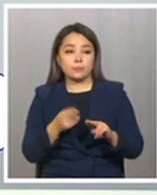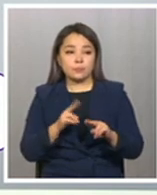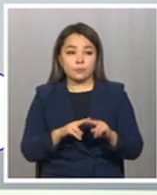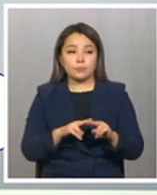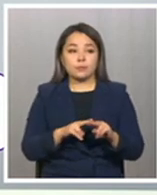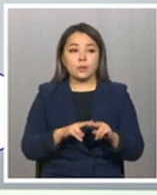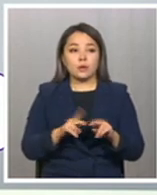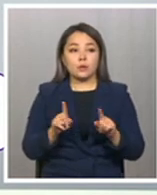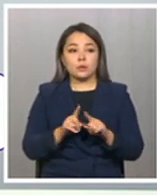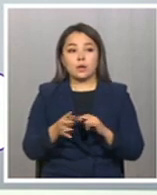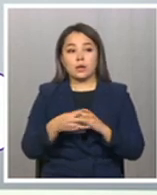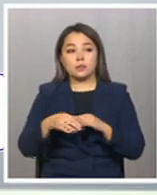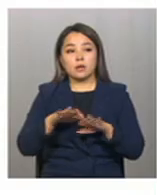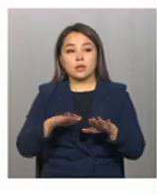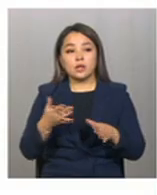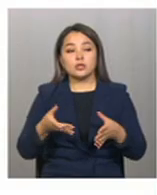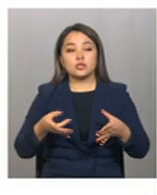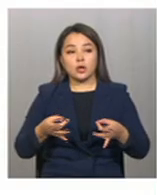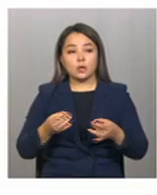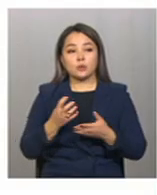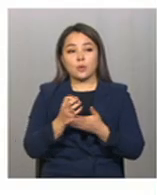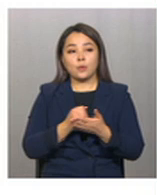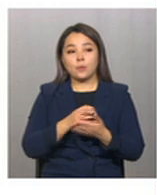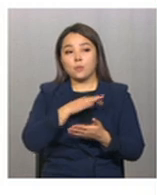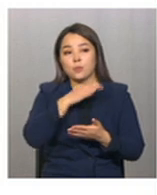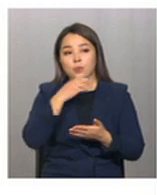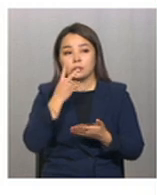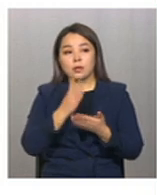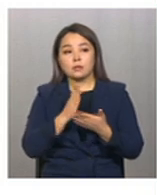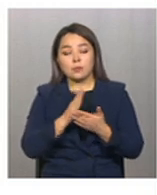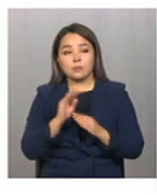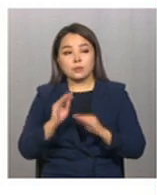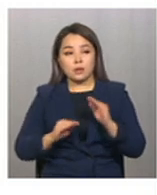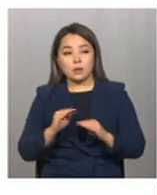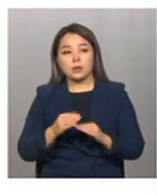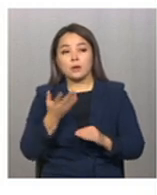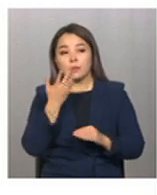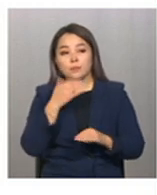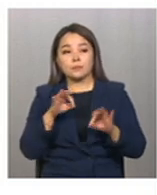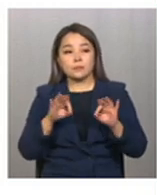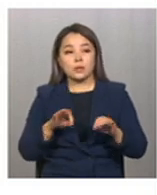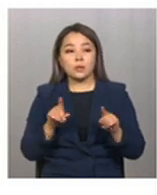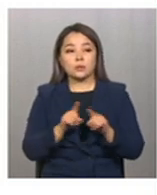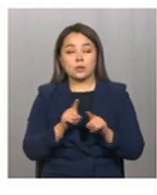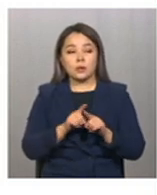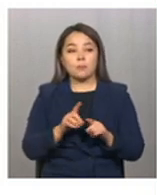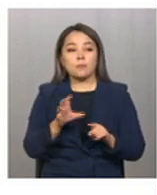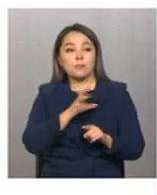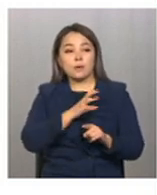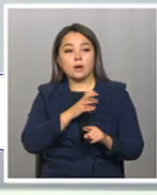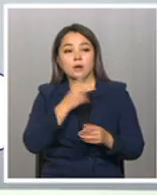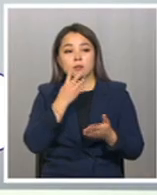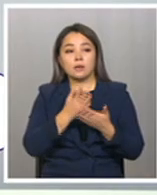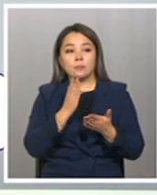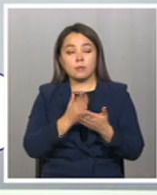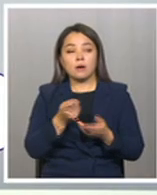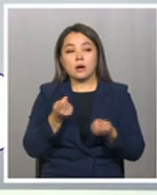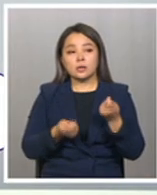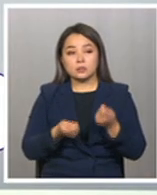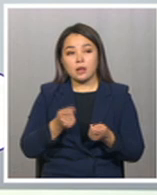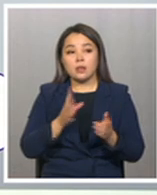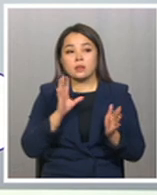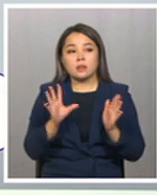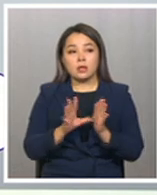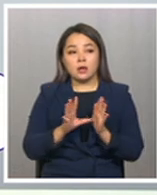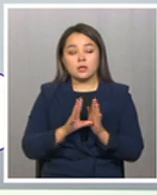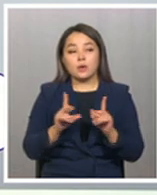бұл аймақ шикізат қорының молдығымен ерекшеленеді, яғни түсті металға өте бай аймақтардың бірі. Арзан электр